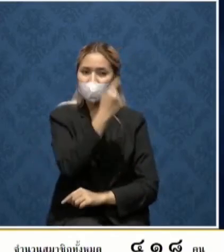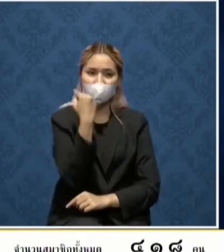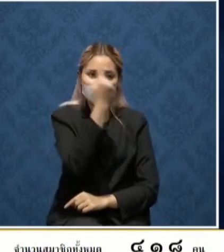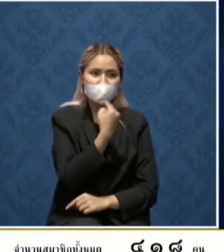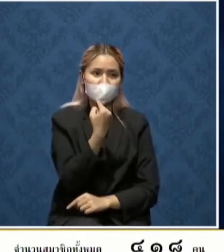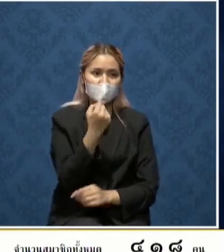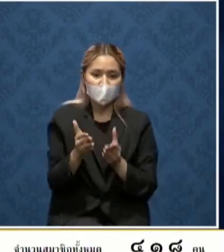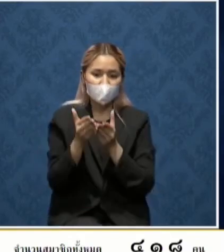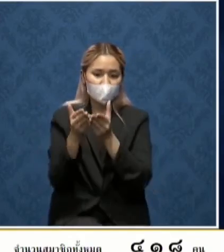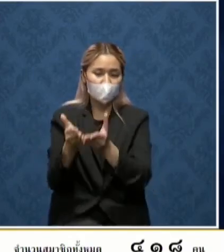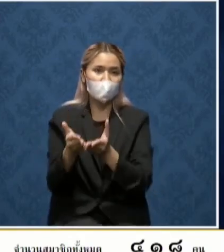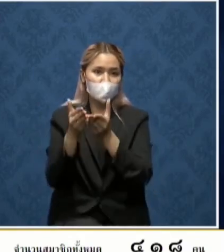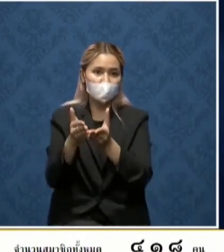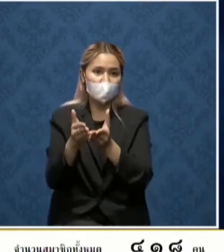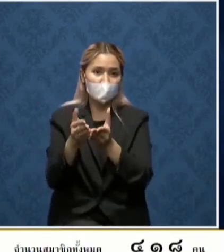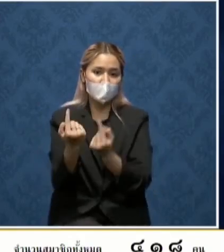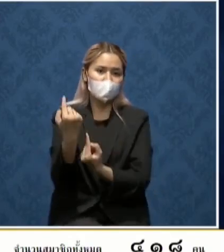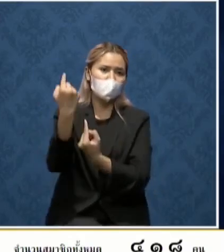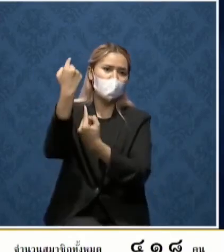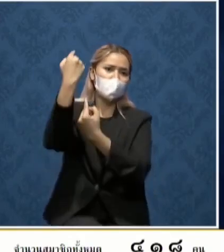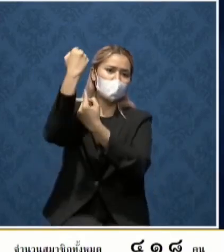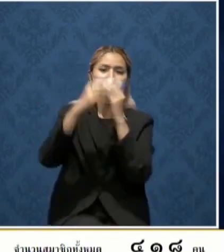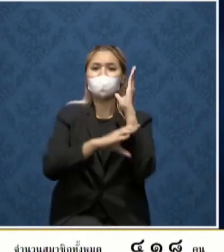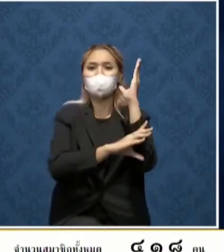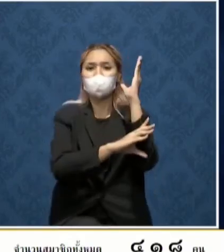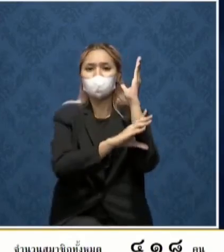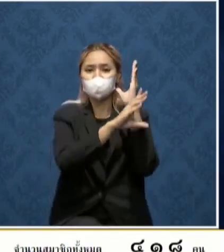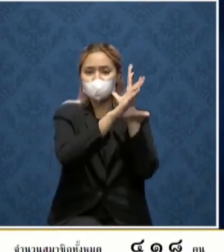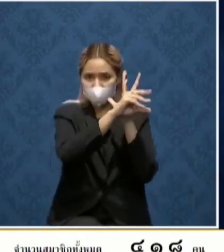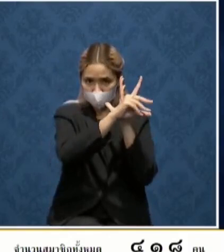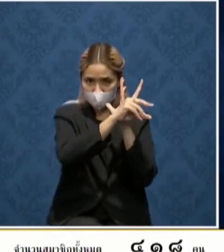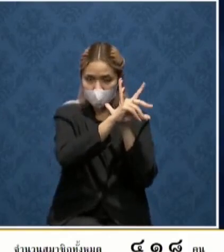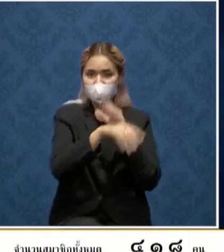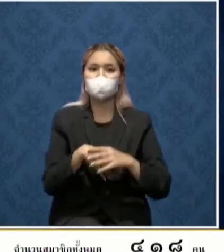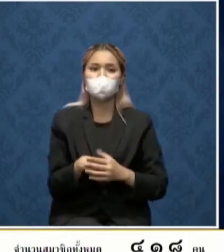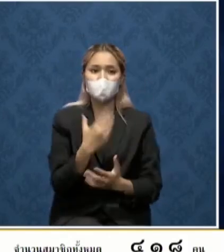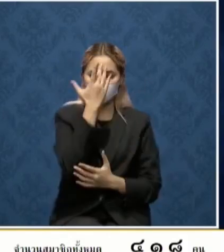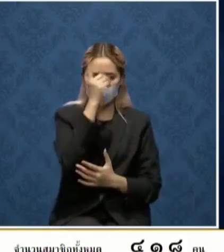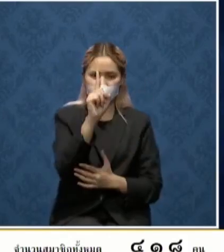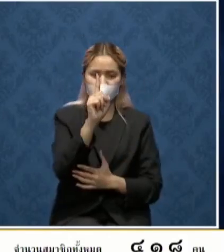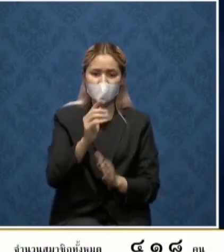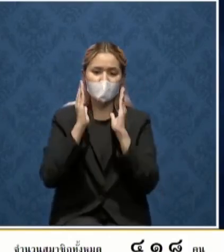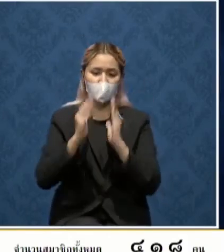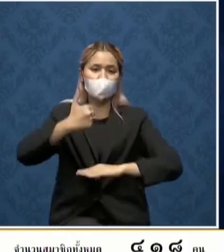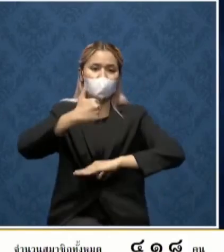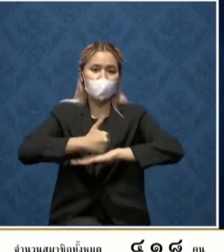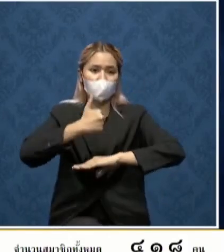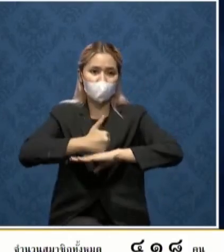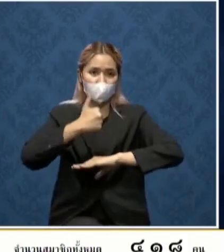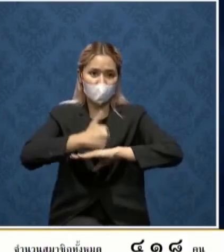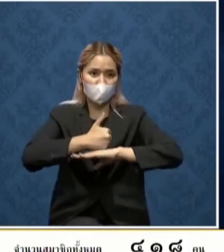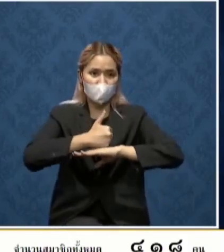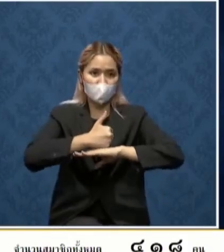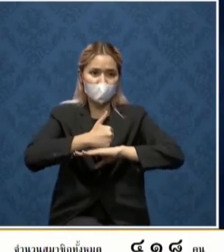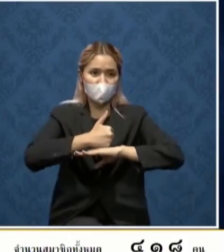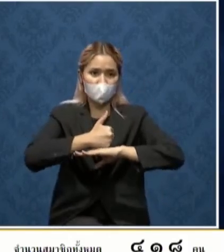งให้เลือหลงสุทัั้ กลบสัตวไทยเพราถาจะเปไม่ไดครรมทาน ที่ผู้การเรือจะตัดสนใจเดินทางจากจุดที่ส